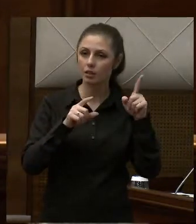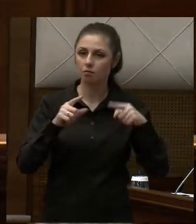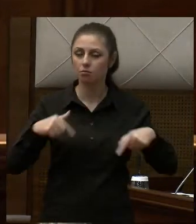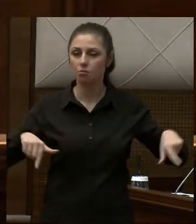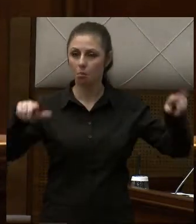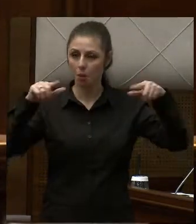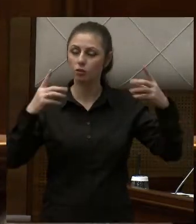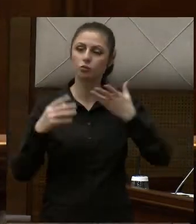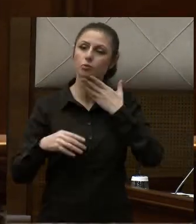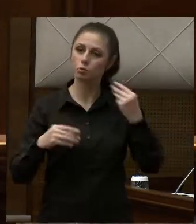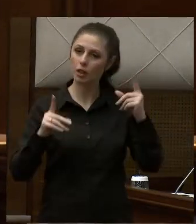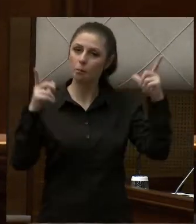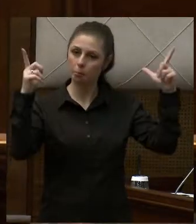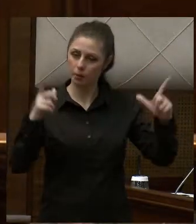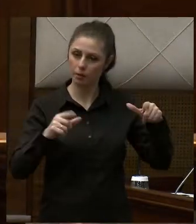mahalledir.